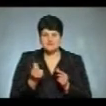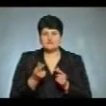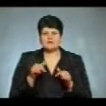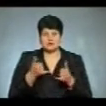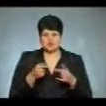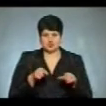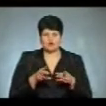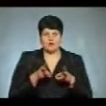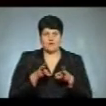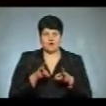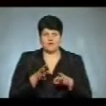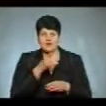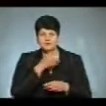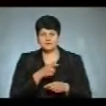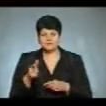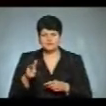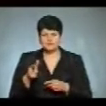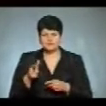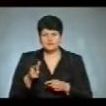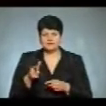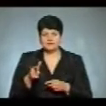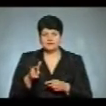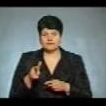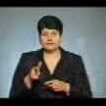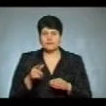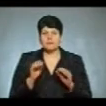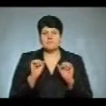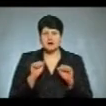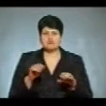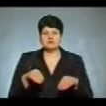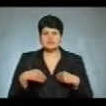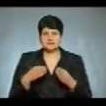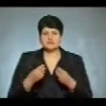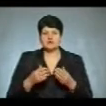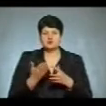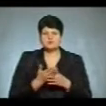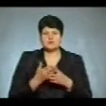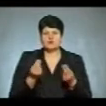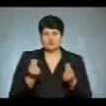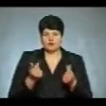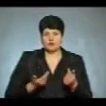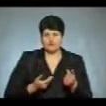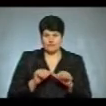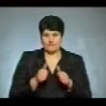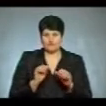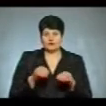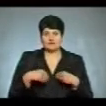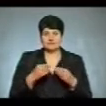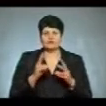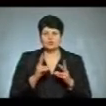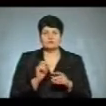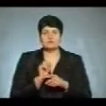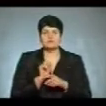опалювальний сезон. Право на таку на виплату житлової субсидії в готівковій формі будуть мати домогосподарства, яким житлова